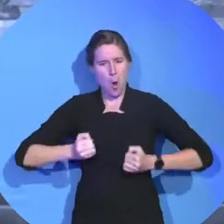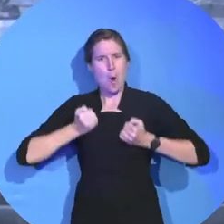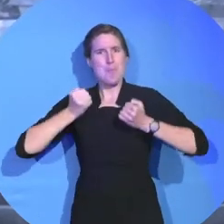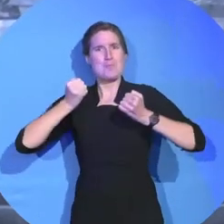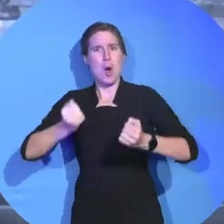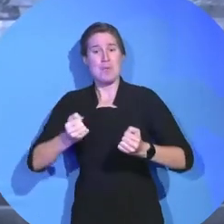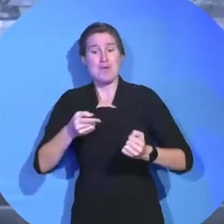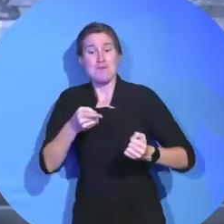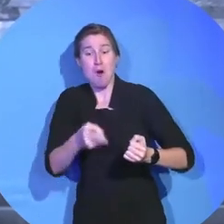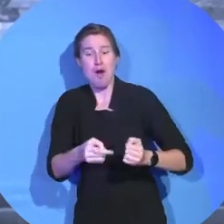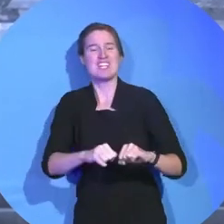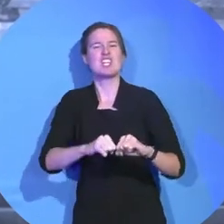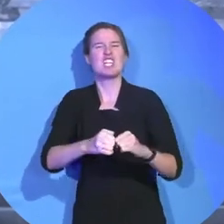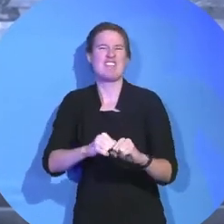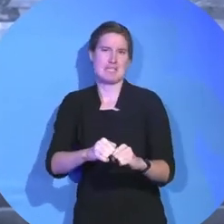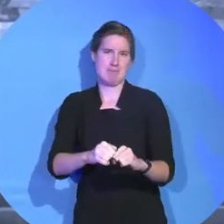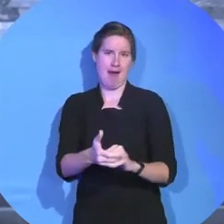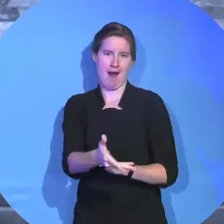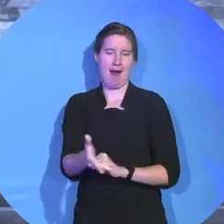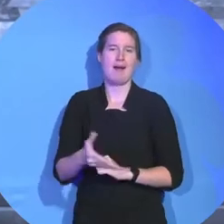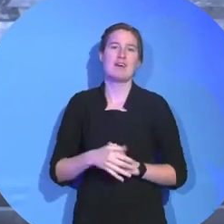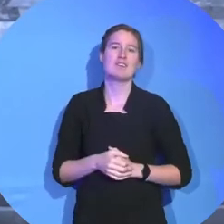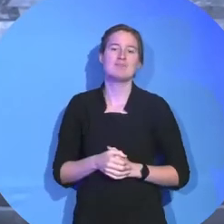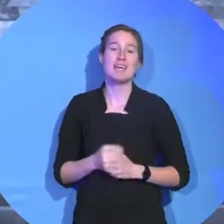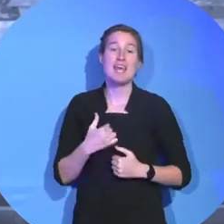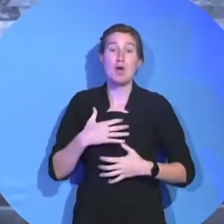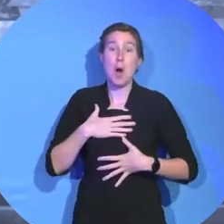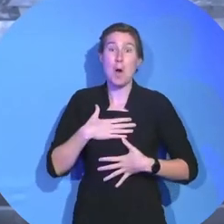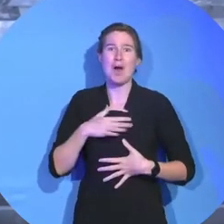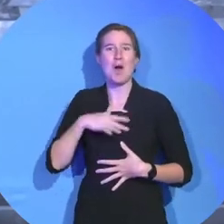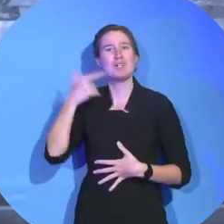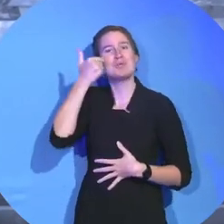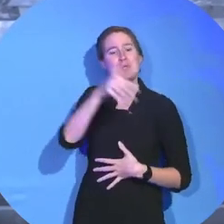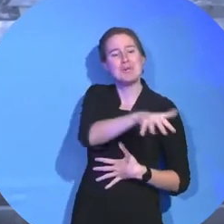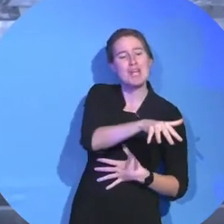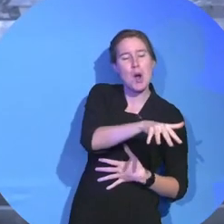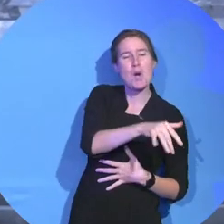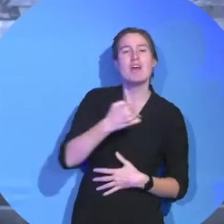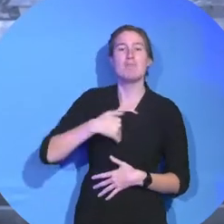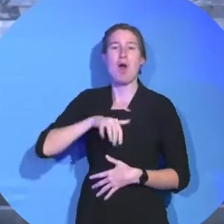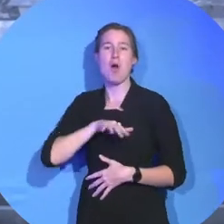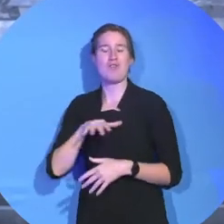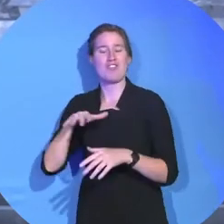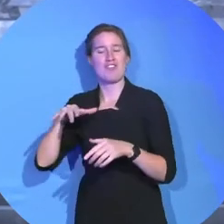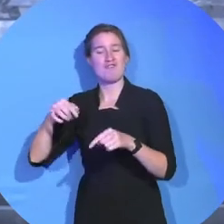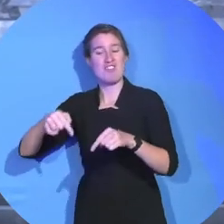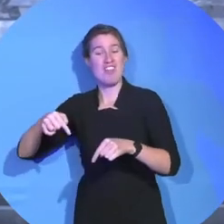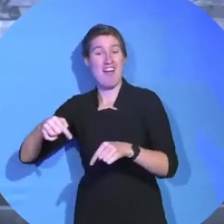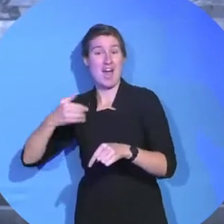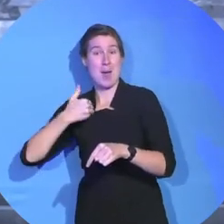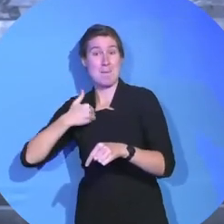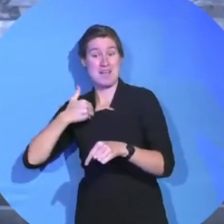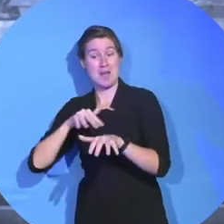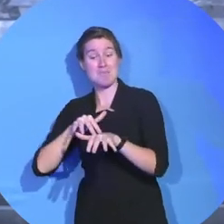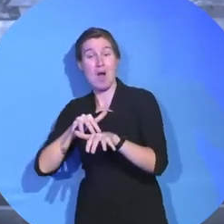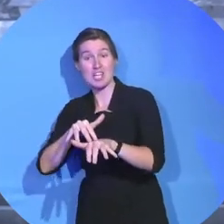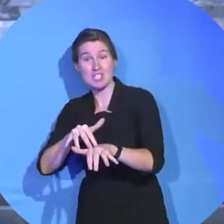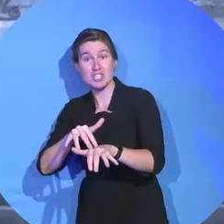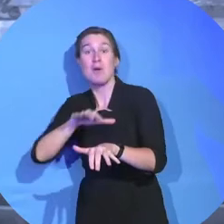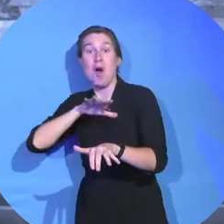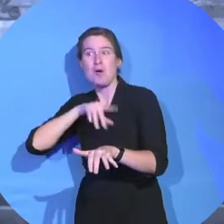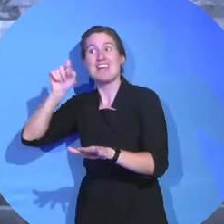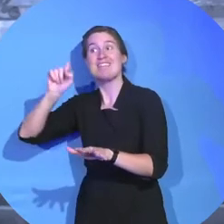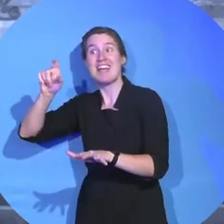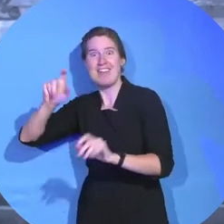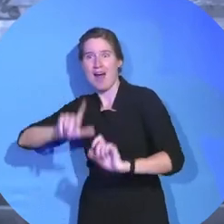wat kwetsbaar is. Dus ik hoop dat we daar ook in de studio, maar ook zij die vandaag de mars doen, digitaal, daar ook een hele mooie bijdrage